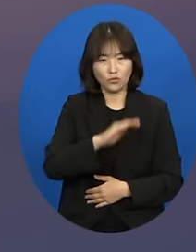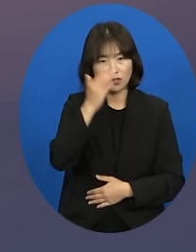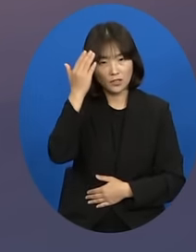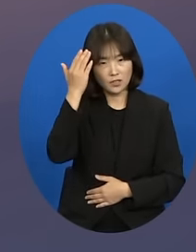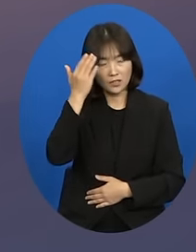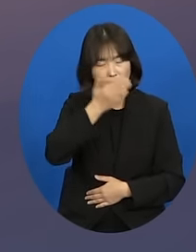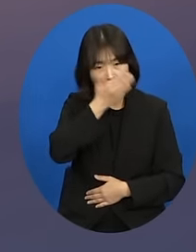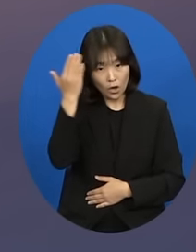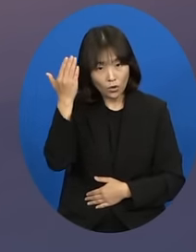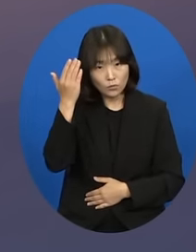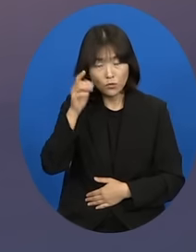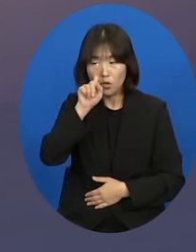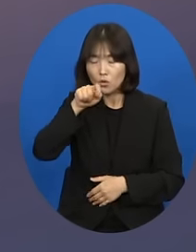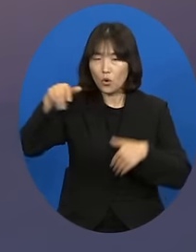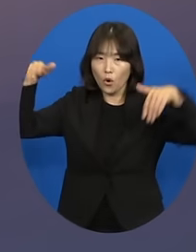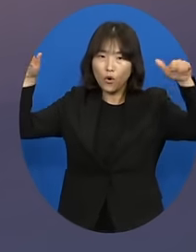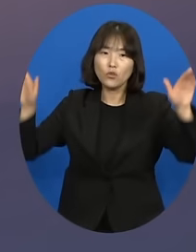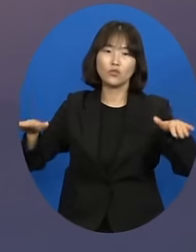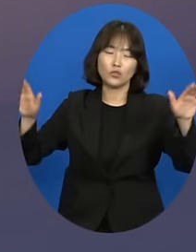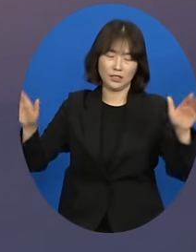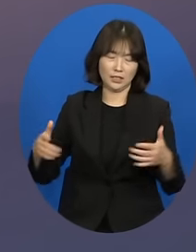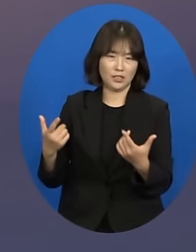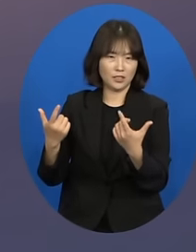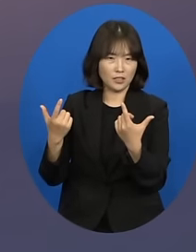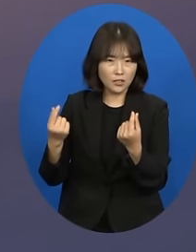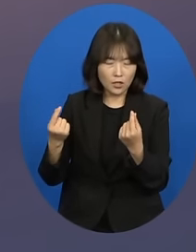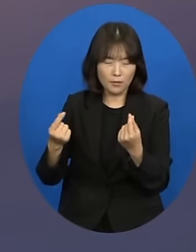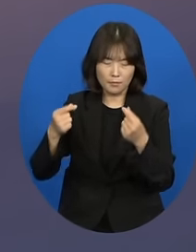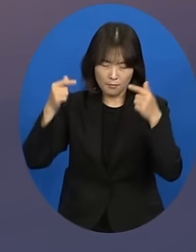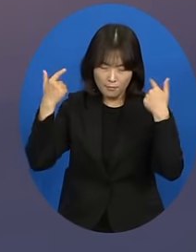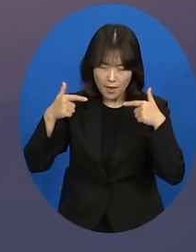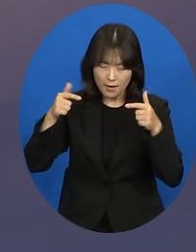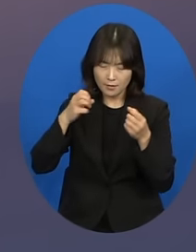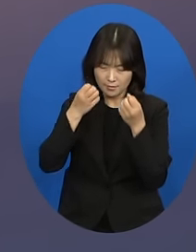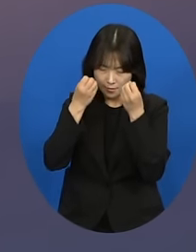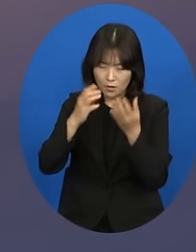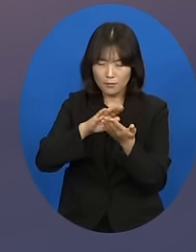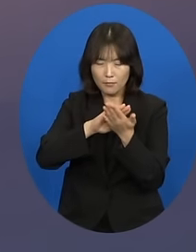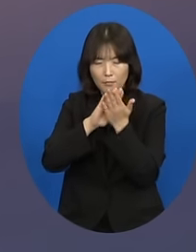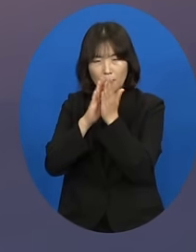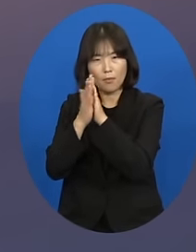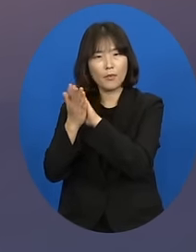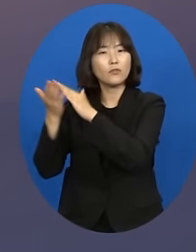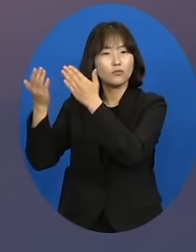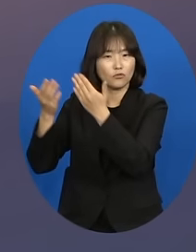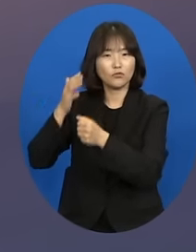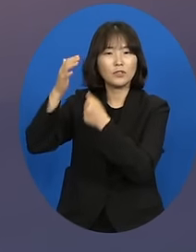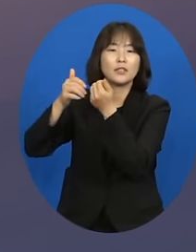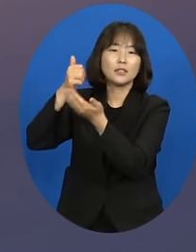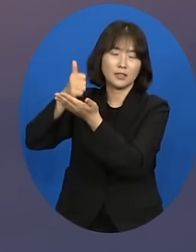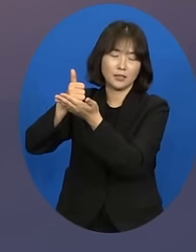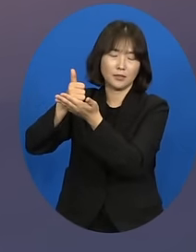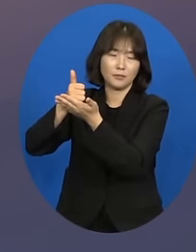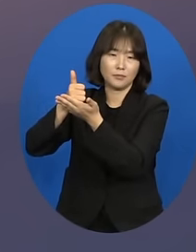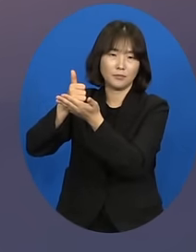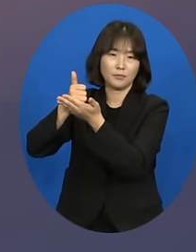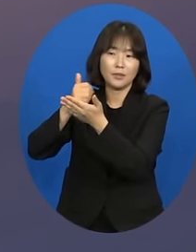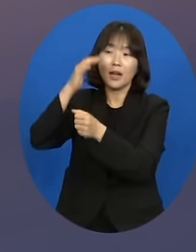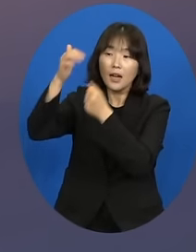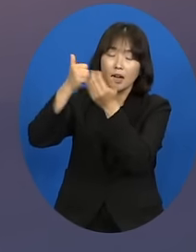독수리처럼 날마다 renew, 새롭게 해주시는 하나님. 하나님 안에 있으면 우리가 새 힘을 얻을 수 있다는